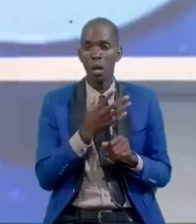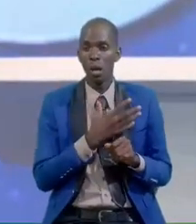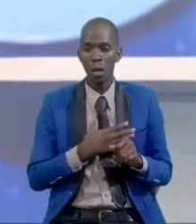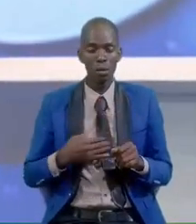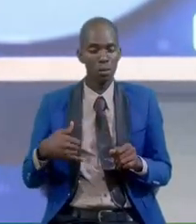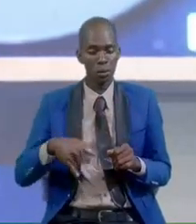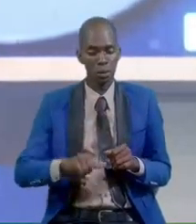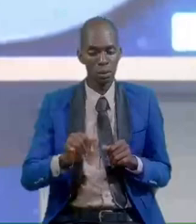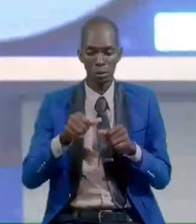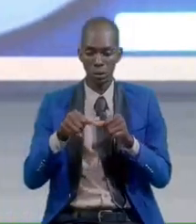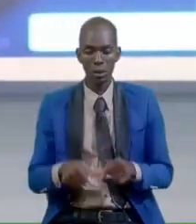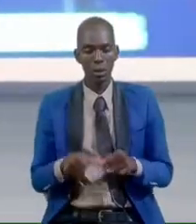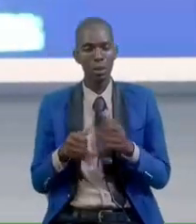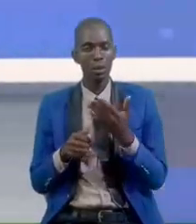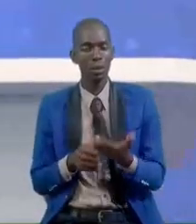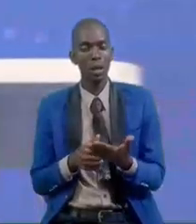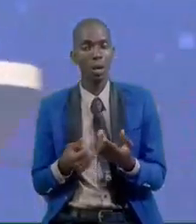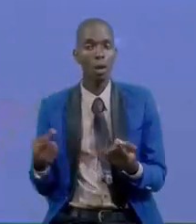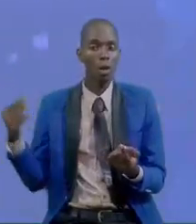assis.